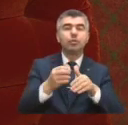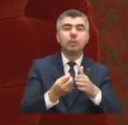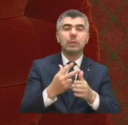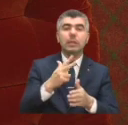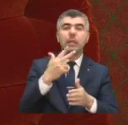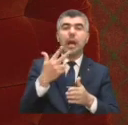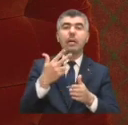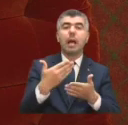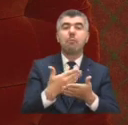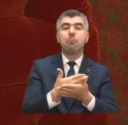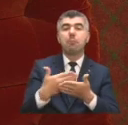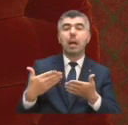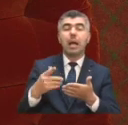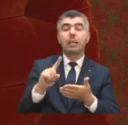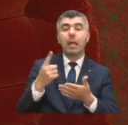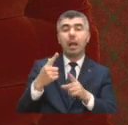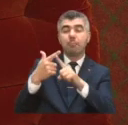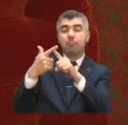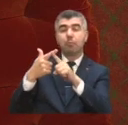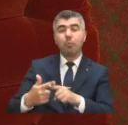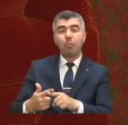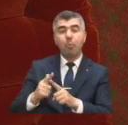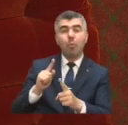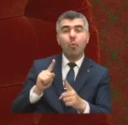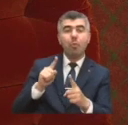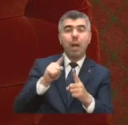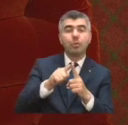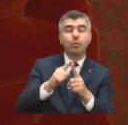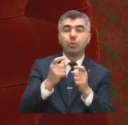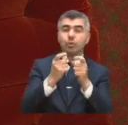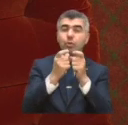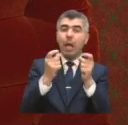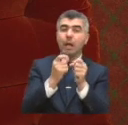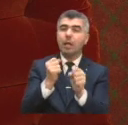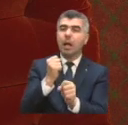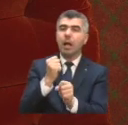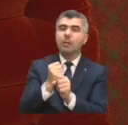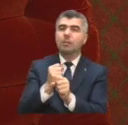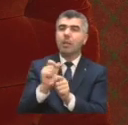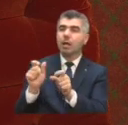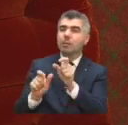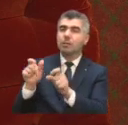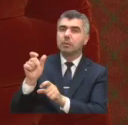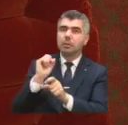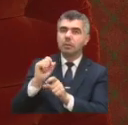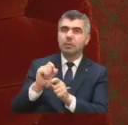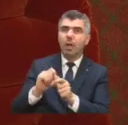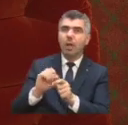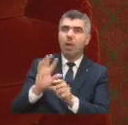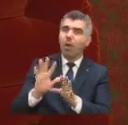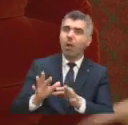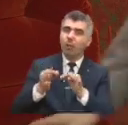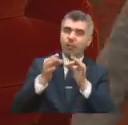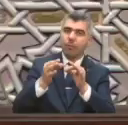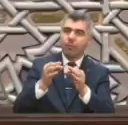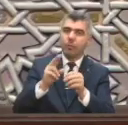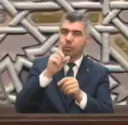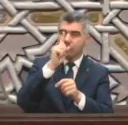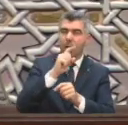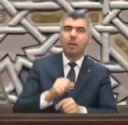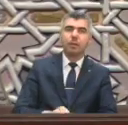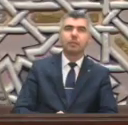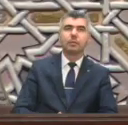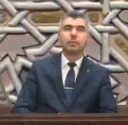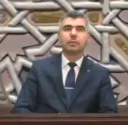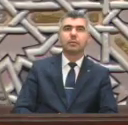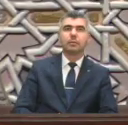ديال الدرهم كدعم مباشر باش نشجعوا المقاولات على تشغيل هذه الفئه هذه، ومازال نتفاهم معكم في هذا الموضوع. وشكرا. شكرا السيد